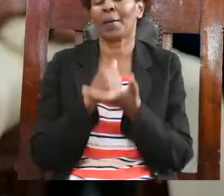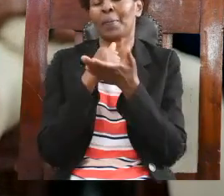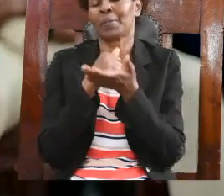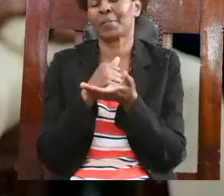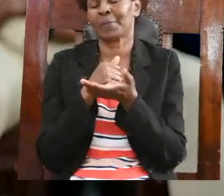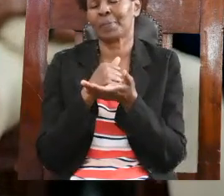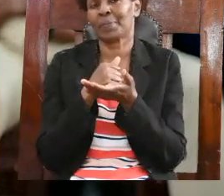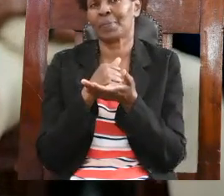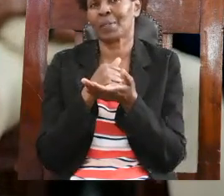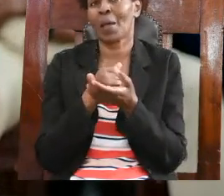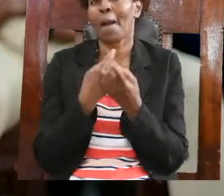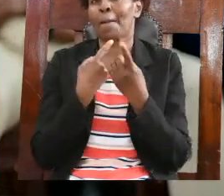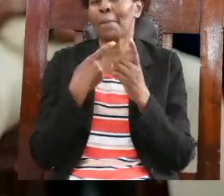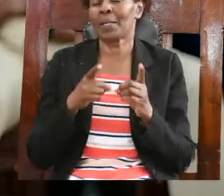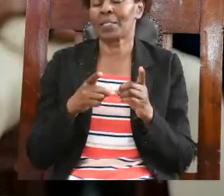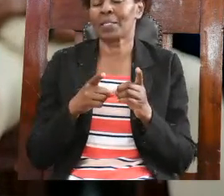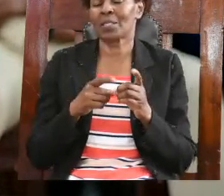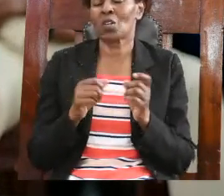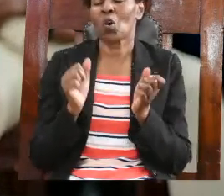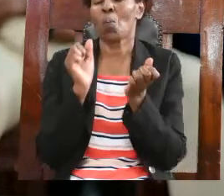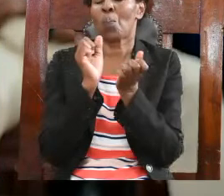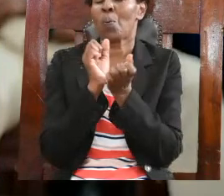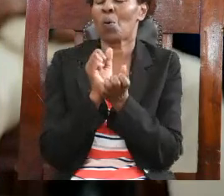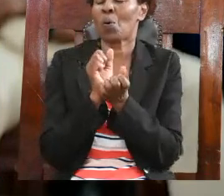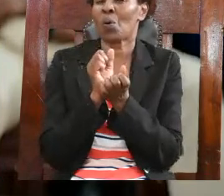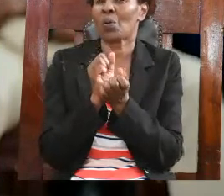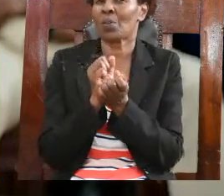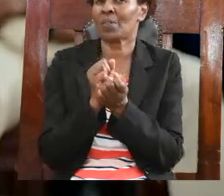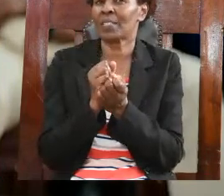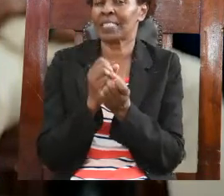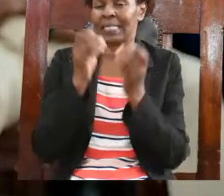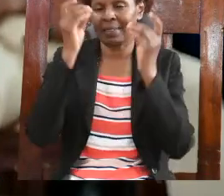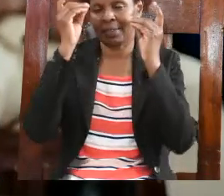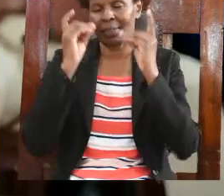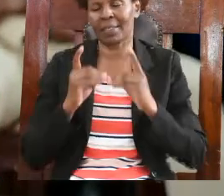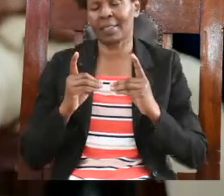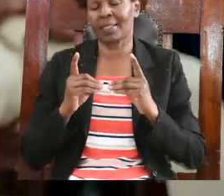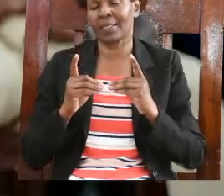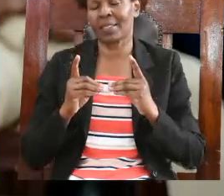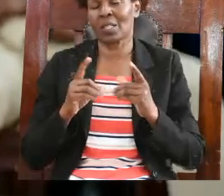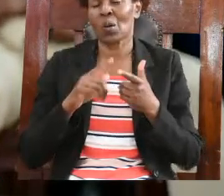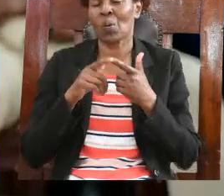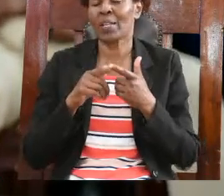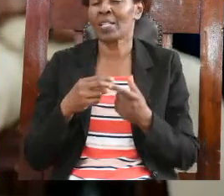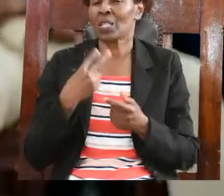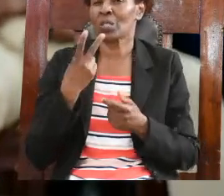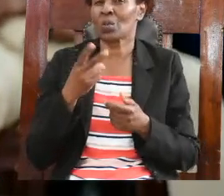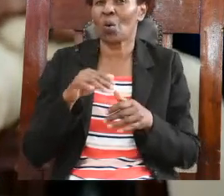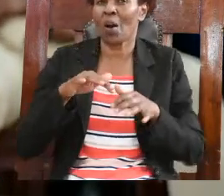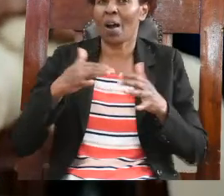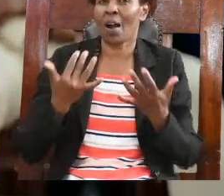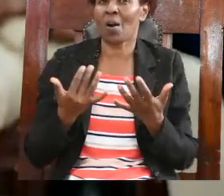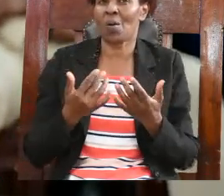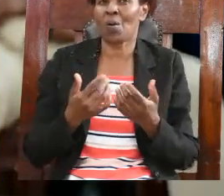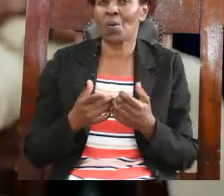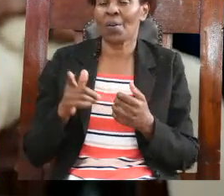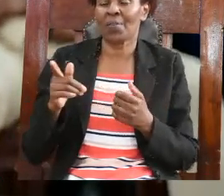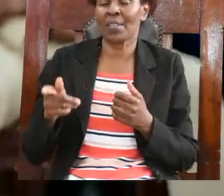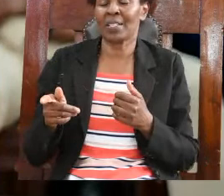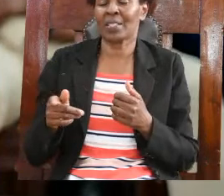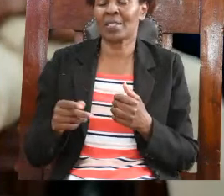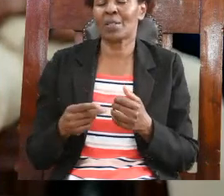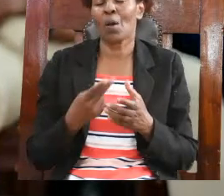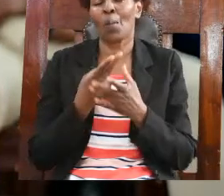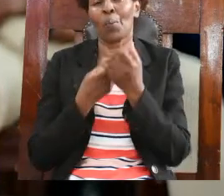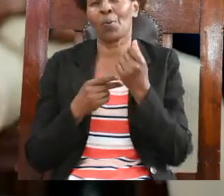wakimsaidia. Lakini yeye anafanya uamuzi. Anapoona jinsi ambavyo Epafroditus